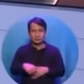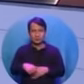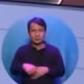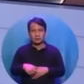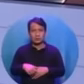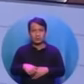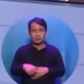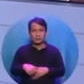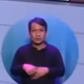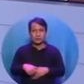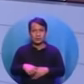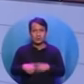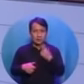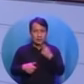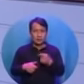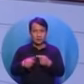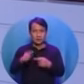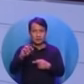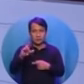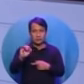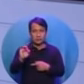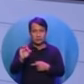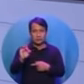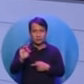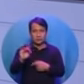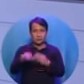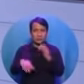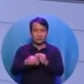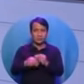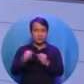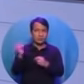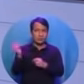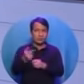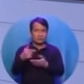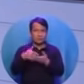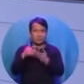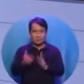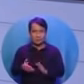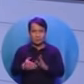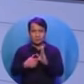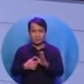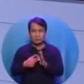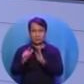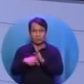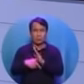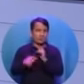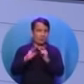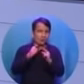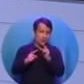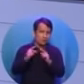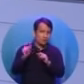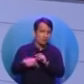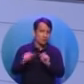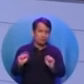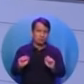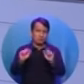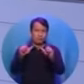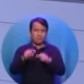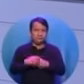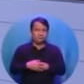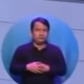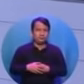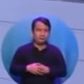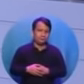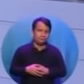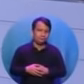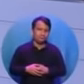years old. At Dominic Lingatong, 18 years old. Pawang mga estudyante po sila. Mamaya makakausap natin sila live. One more